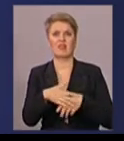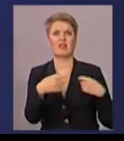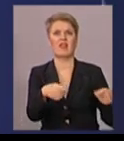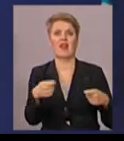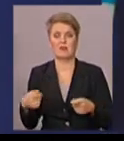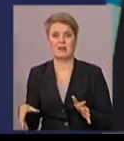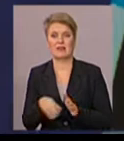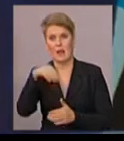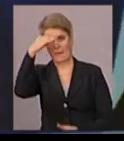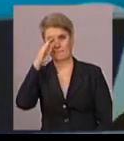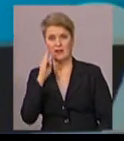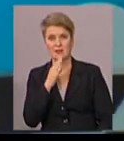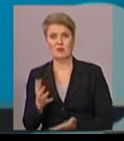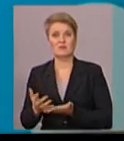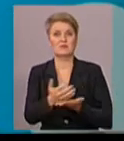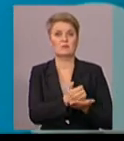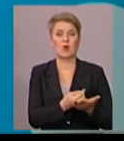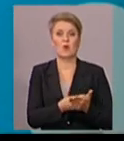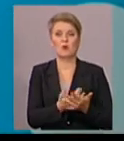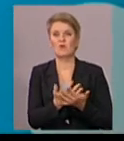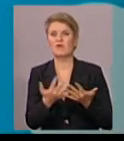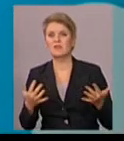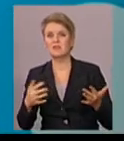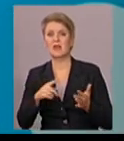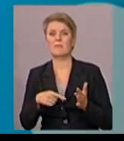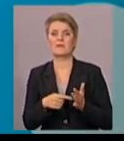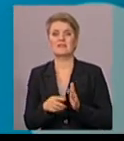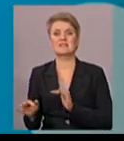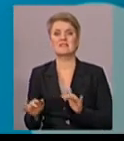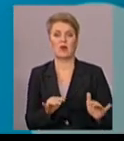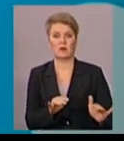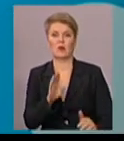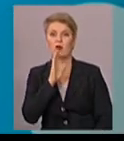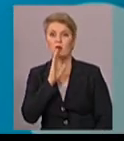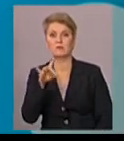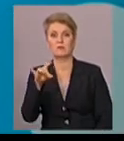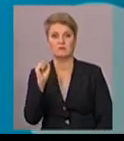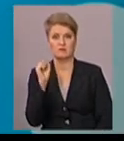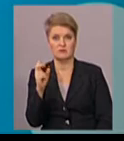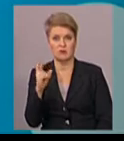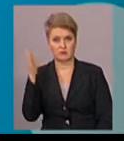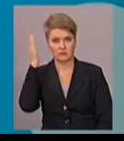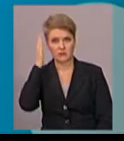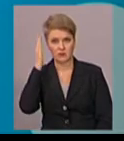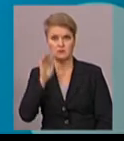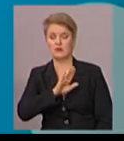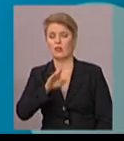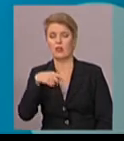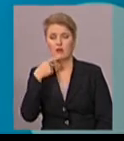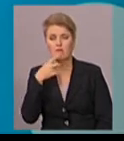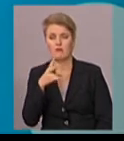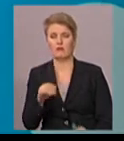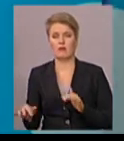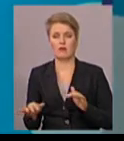і разом з батьками збирають кошти по різних міських закладах. У дівчинки рак головного мозку. Вона не говорить і не